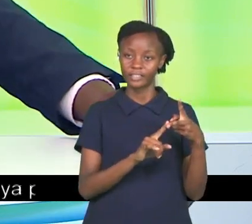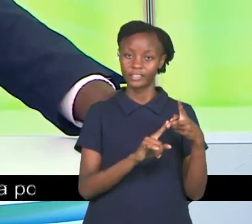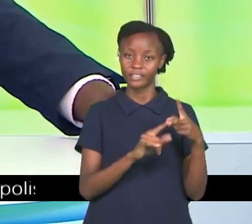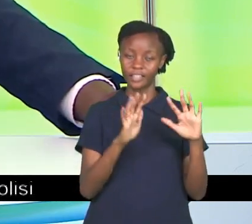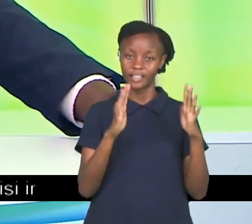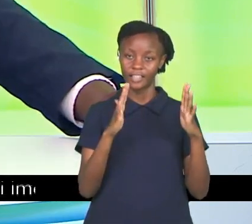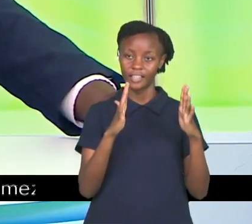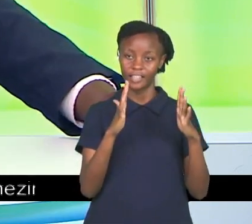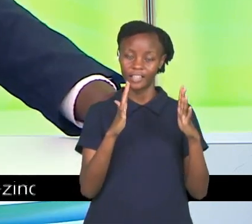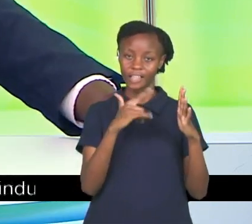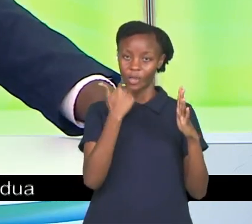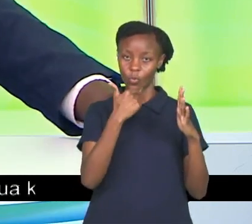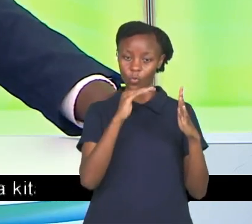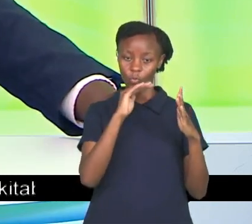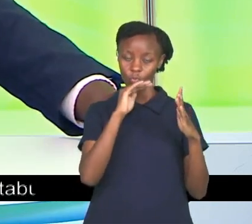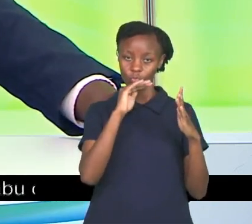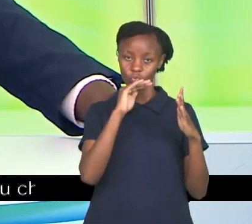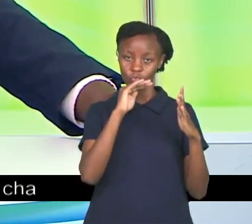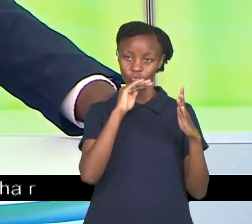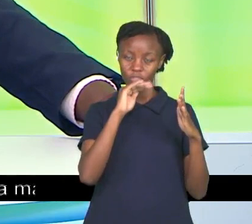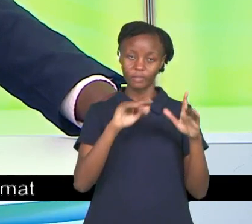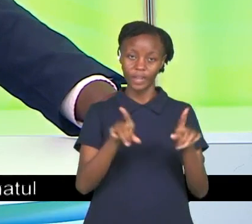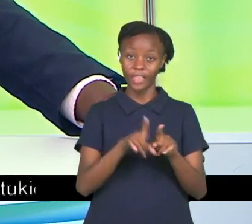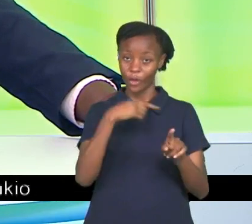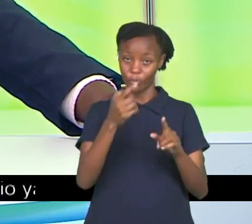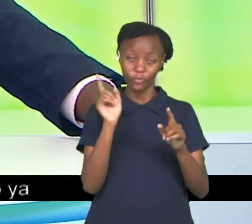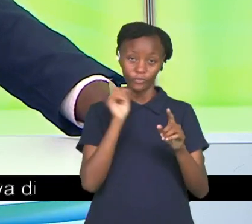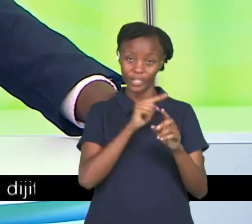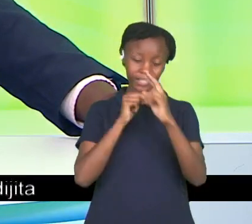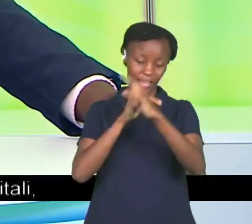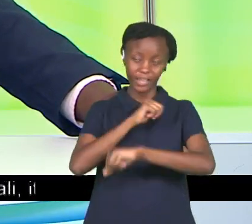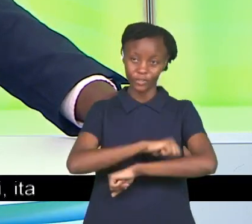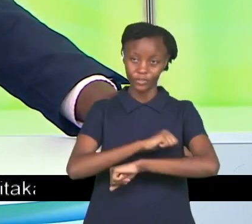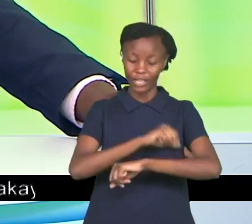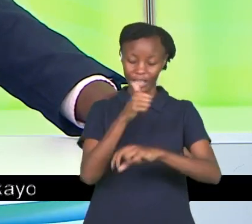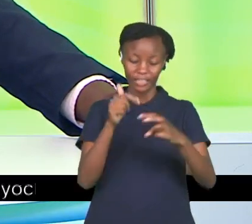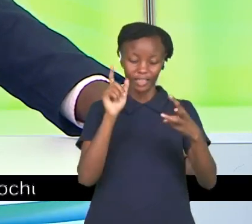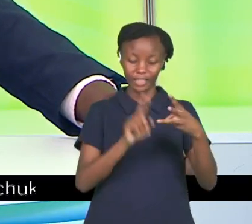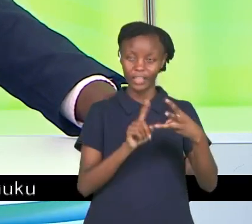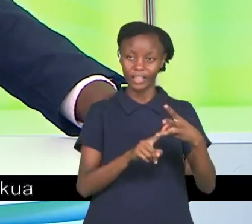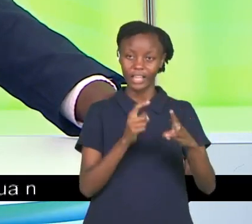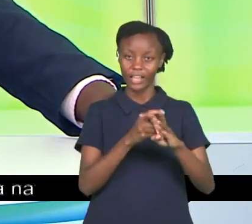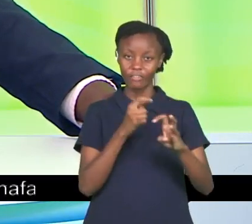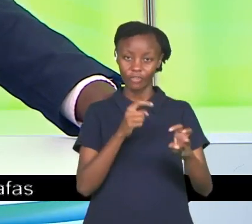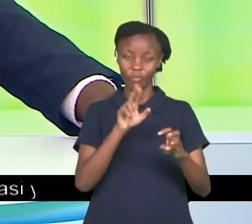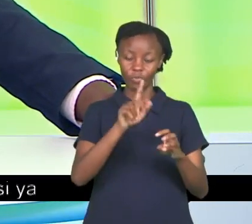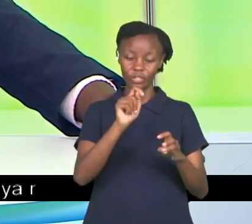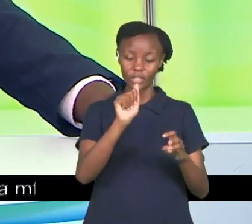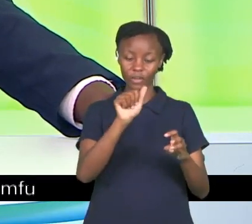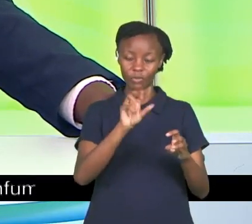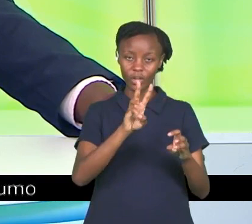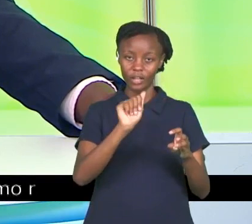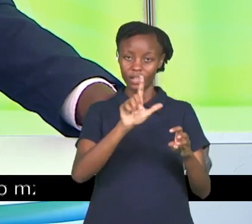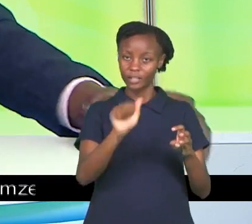Wanamsifia tu ndugu yao ambaye amemaliza shule ya upili. Ni aje Dan, mimi ni Wycliffe, natazama Switch Adhuhuri kutoka Utawala.